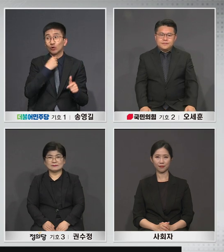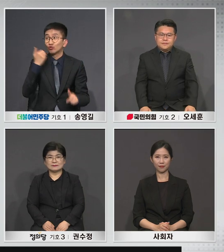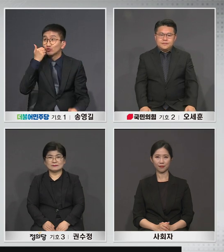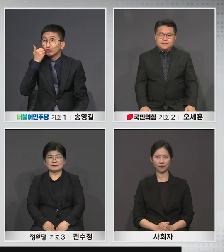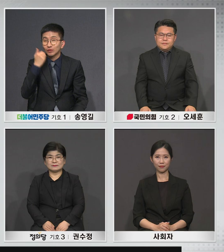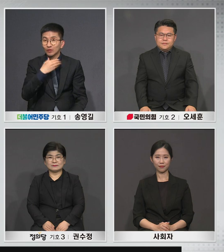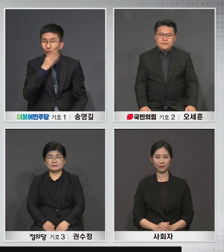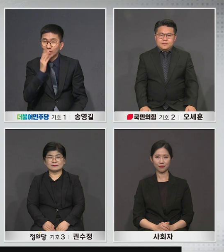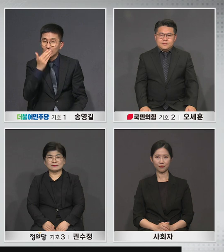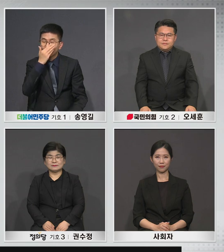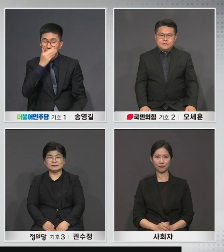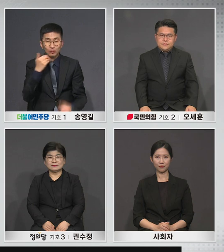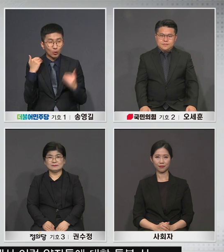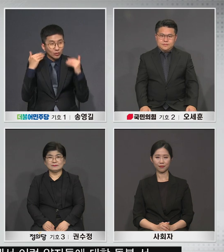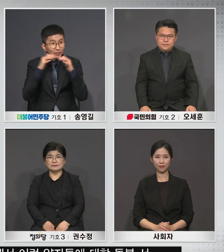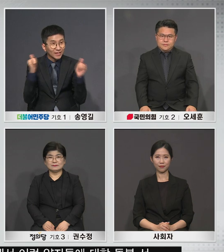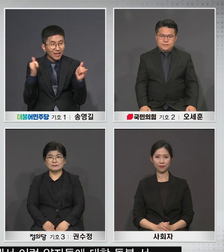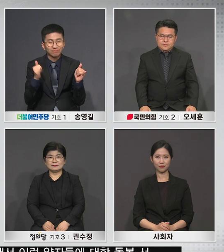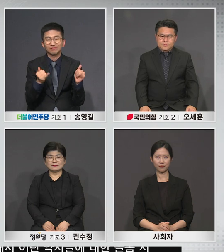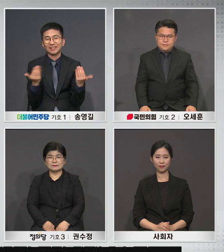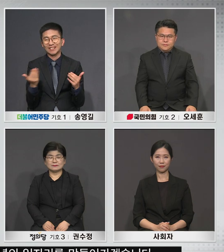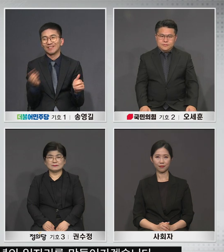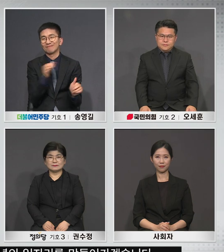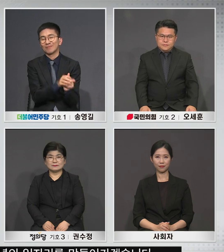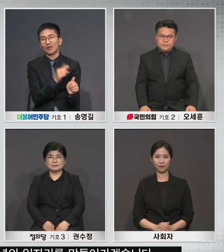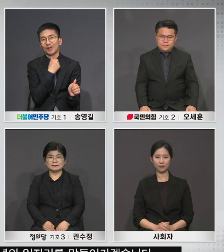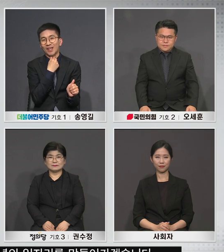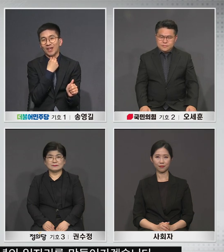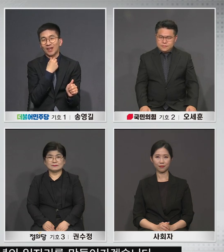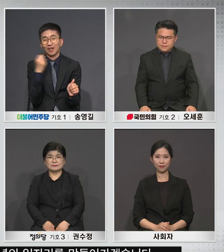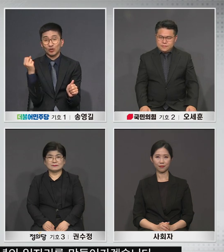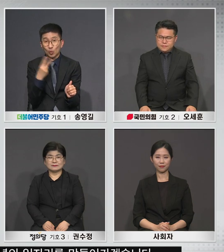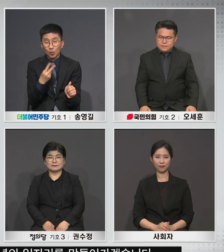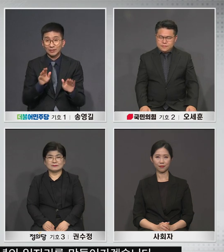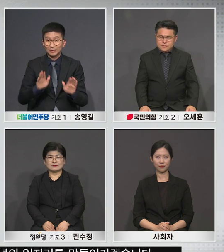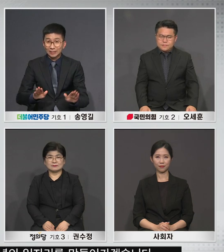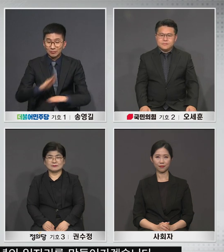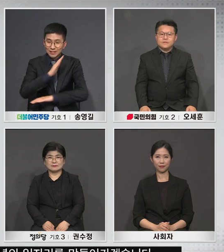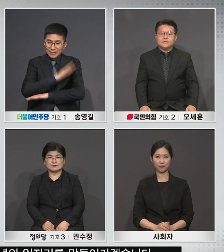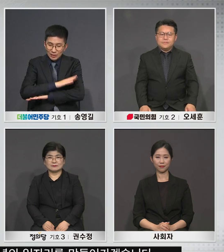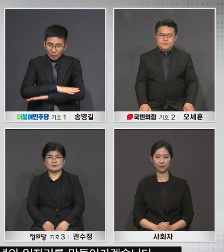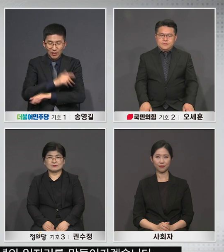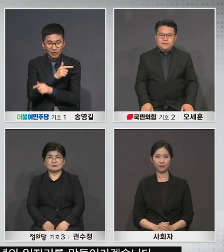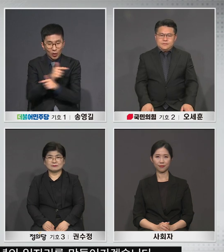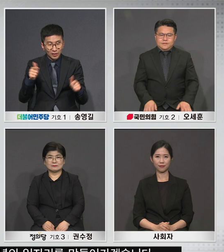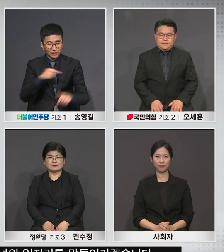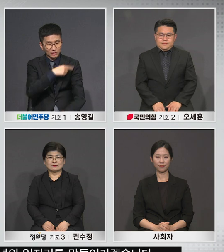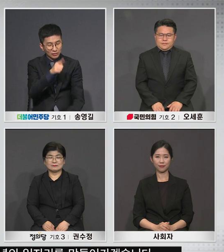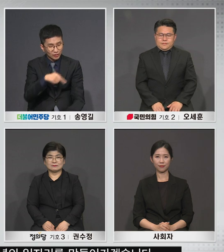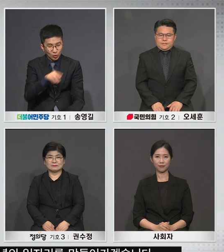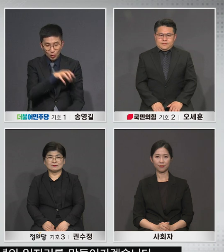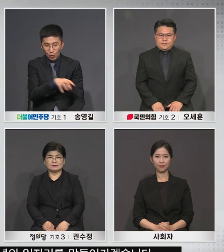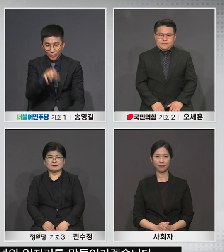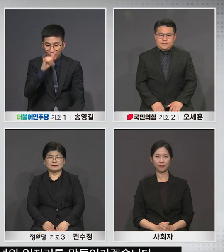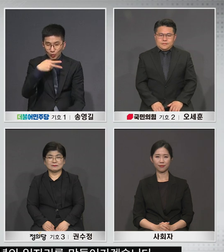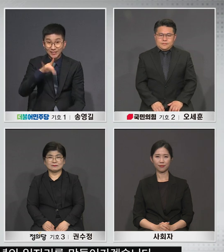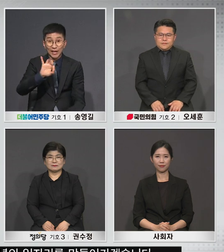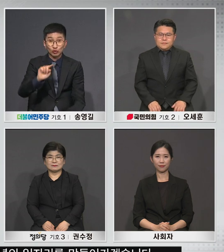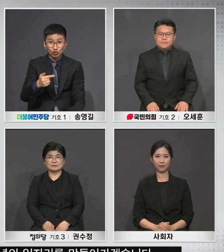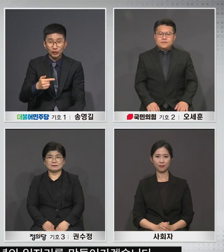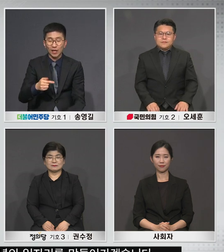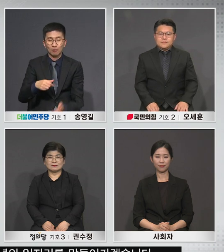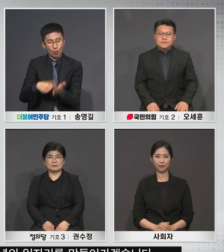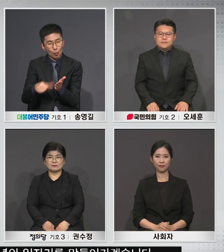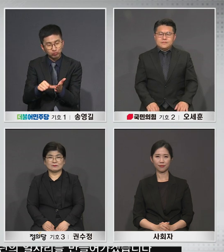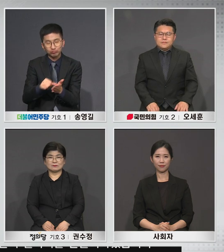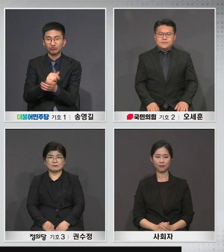지금 도심형 제조업이 우리 서울은 많이 있잖아요. 인쇄 분야, 얼질로 분야, 인쇄 분야도 마찬가지고. 지금 세훈 상가의 공부 상가를